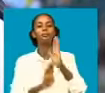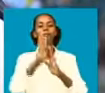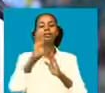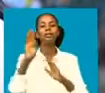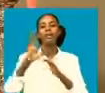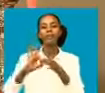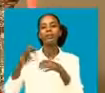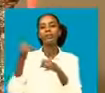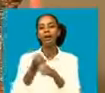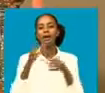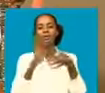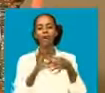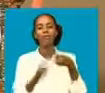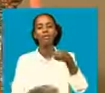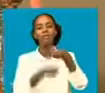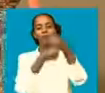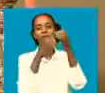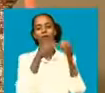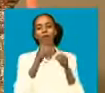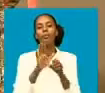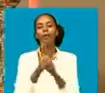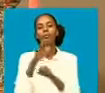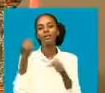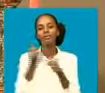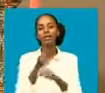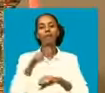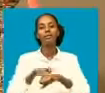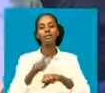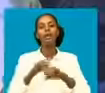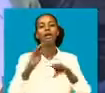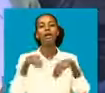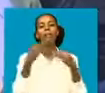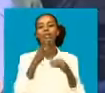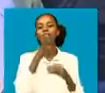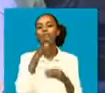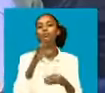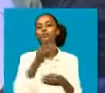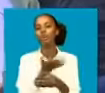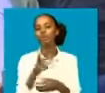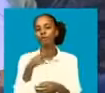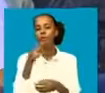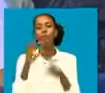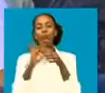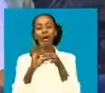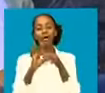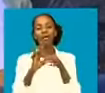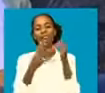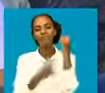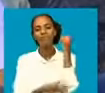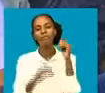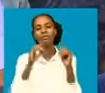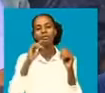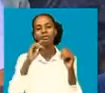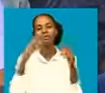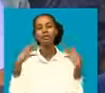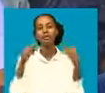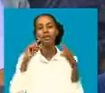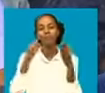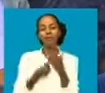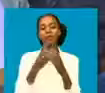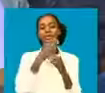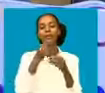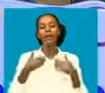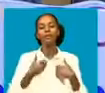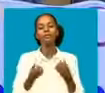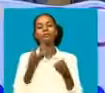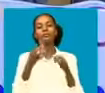የህብረት ስራ ማህበራትን በመደገፍና የማብቃት ስራ ጊዜ የማይሰጠው ጉዳይ ነው ብለዋል። የማህበራትን ድህነትን በማረጋገጥና ያለባቸውን ዘርፈ